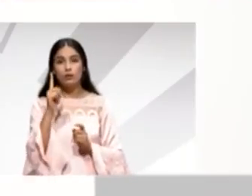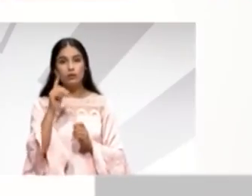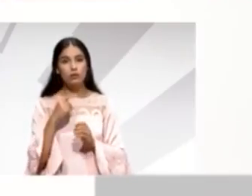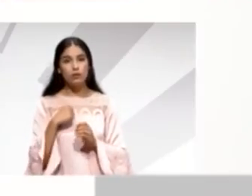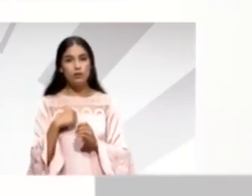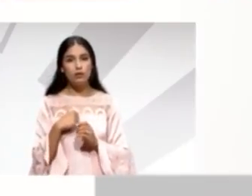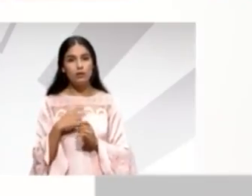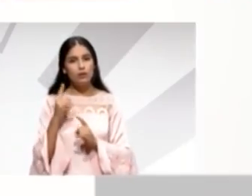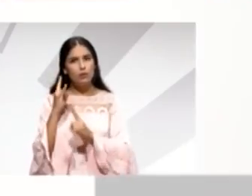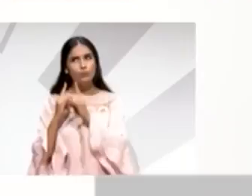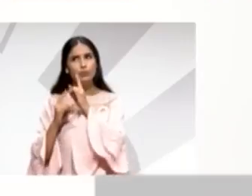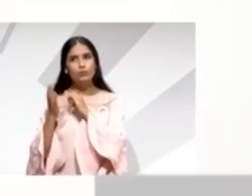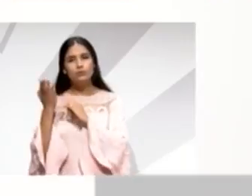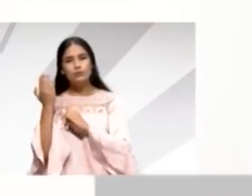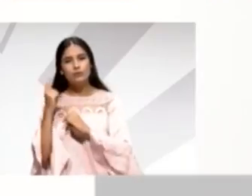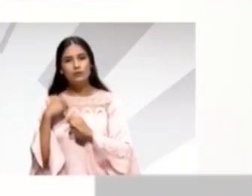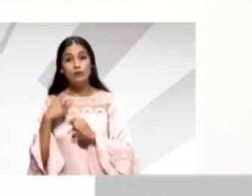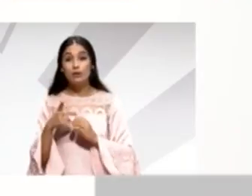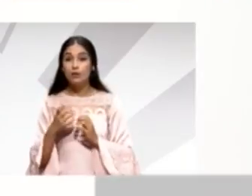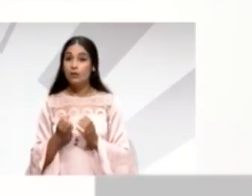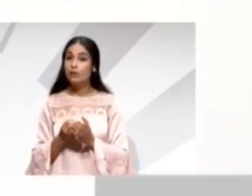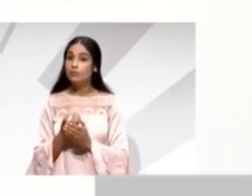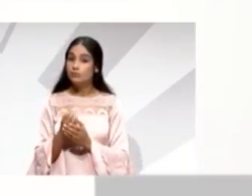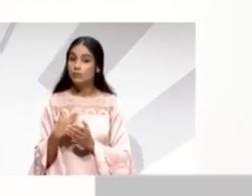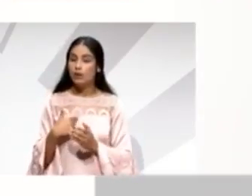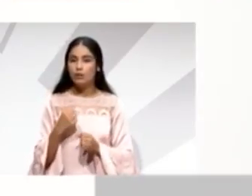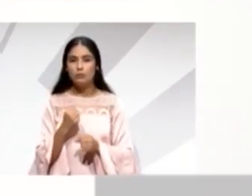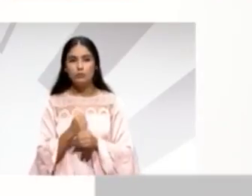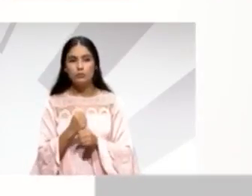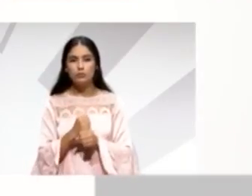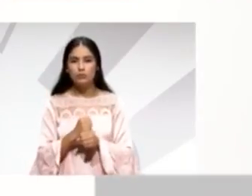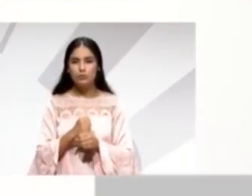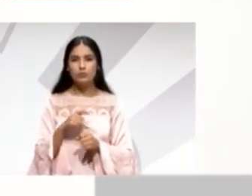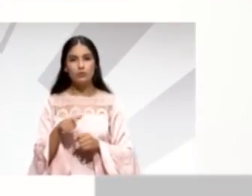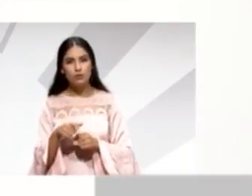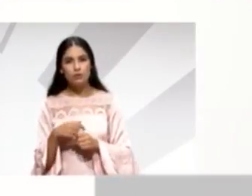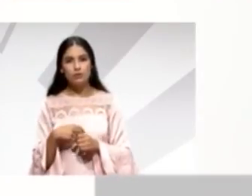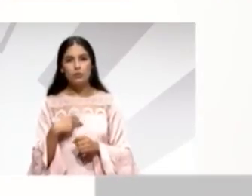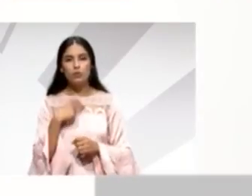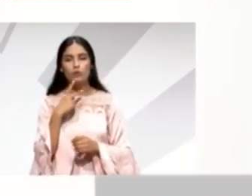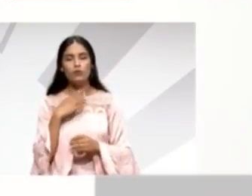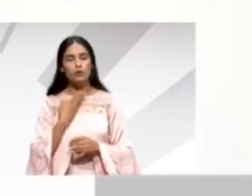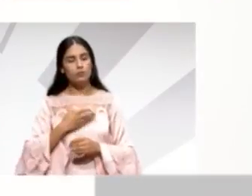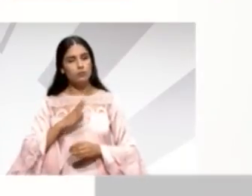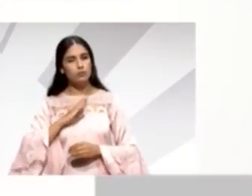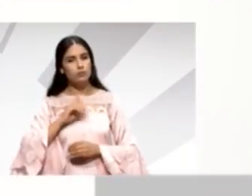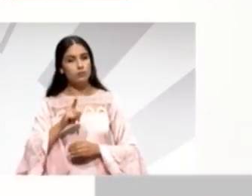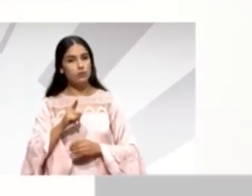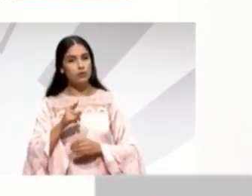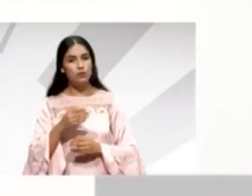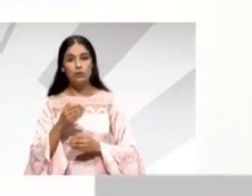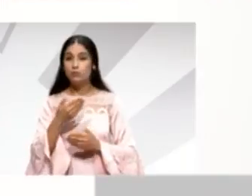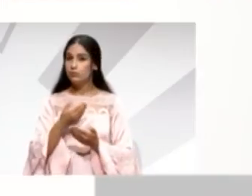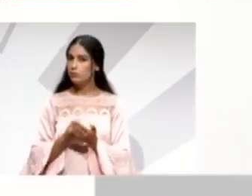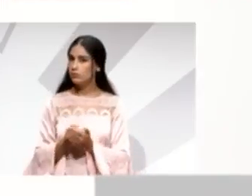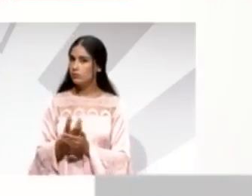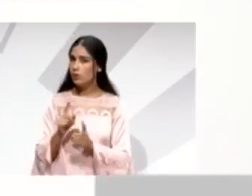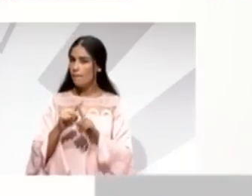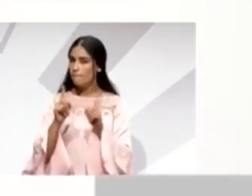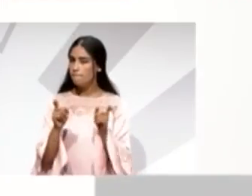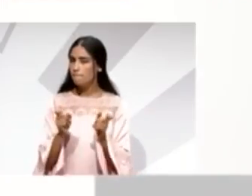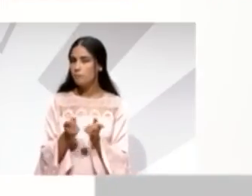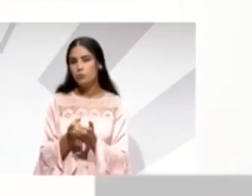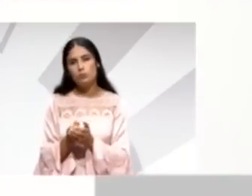بالانجازات نشاطنا ان نكون اوفياء لاصواتكم سنكون وفيها للرساله اللي احنا تعالى